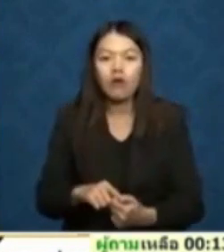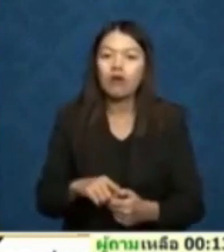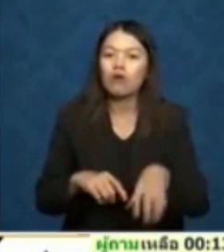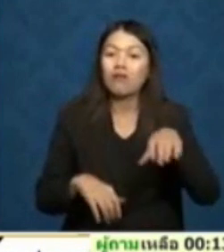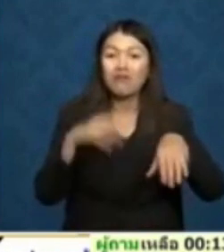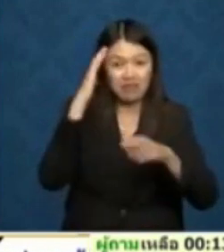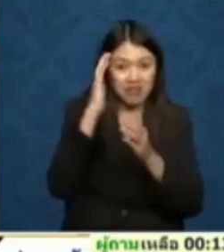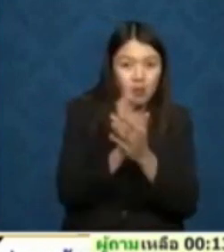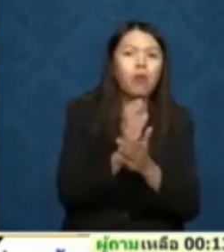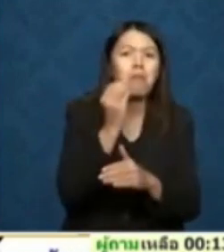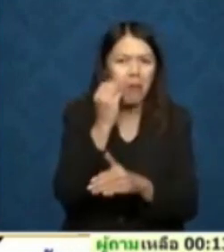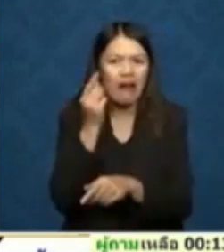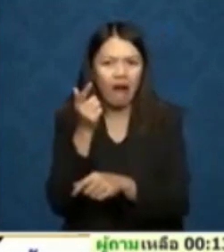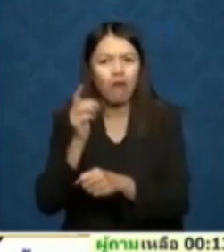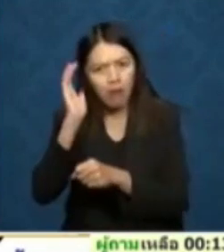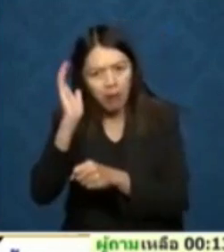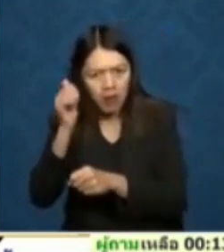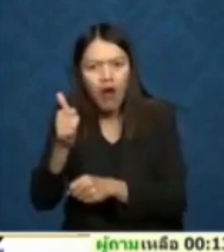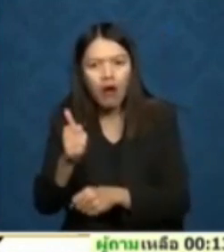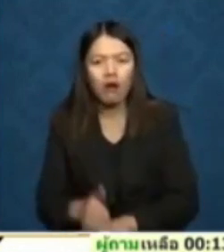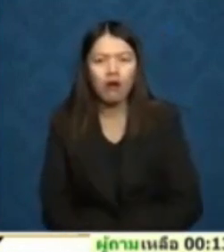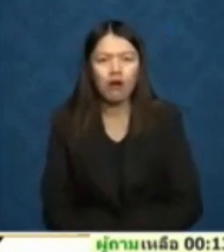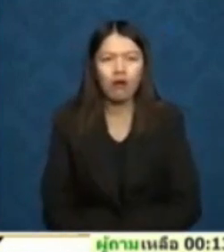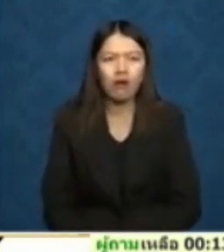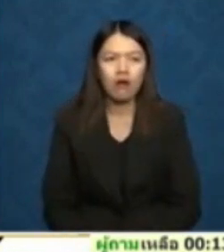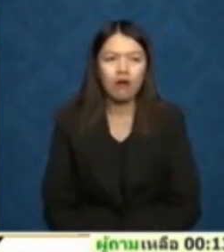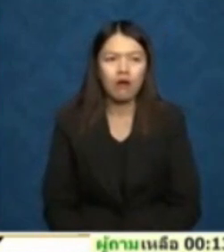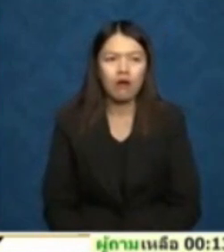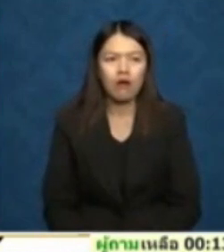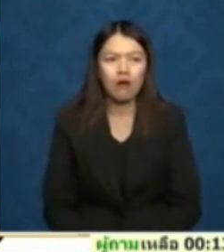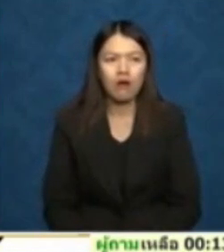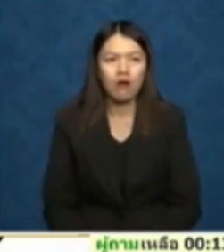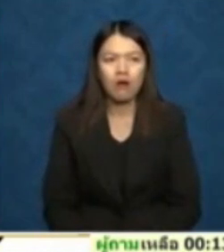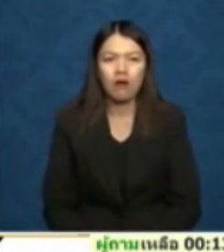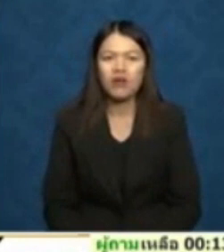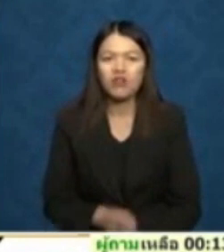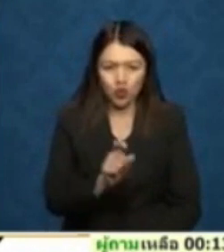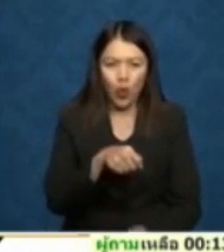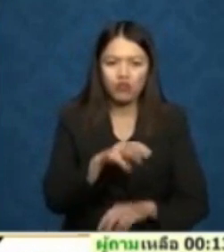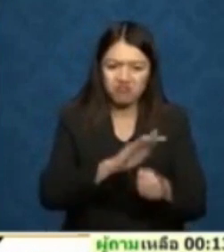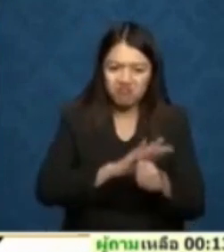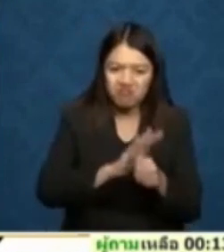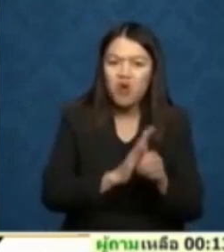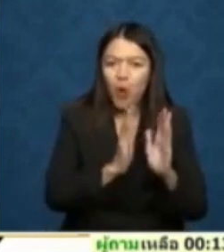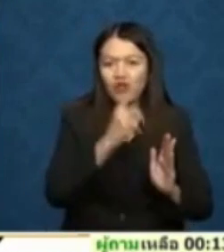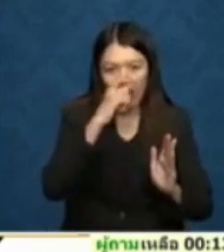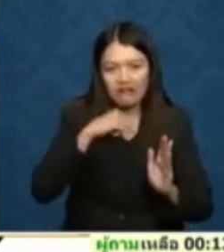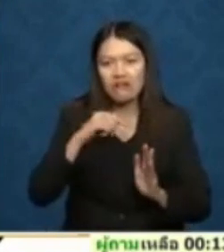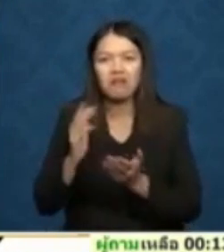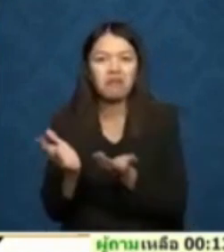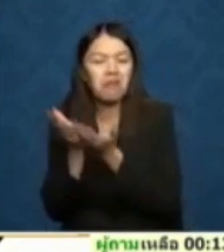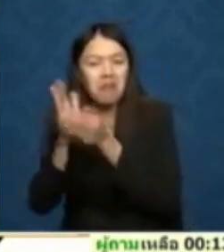ถานีตำรวจหรือที่บ้านพักก็ได้เราควรที่จะใส่ใจคนในให้มากกว่านี้หรือไม่ครับผมเชื่อว่าภาพที่หลายๆคนอย